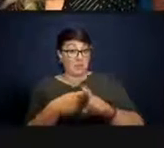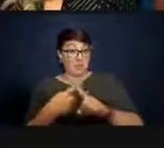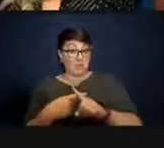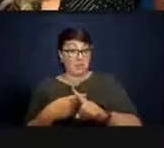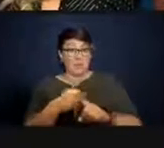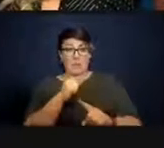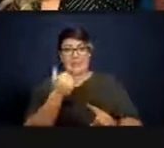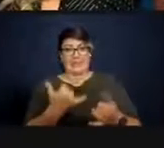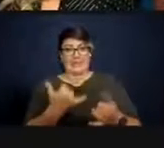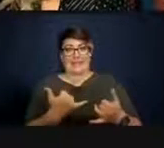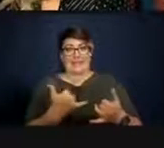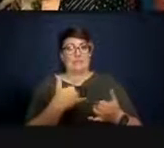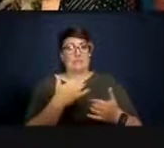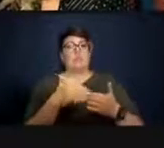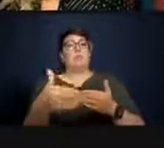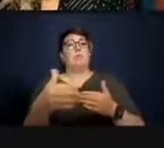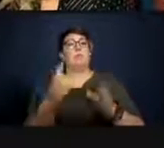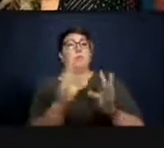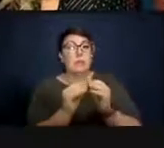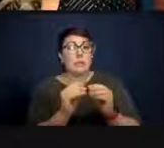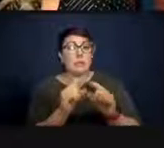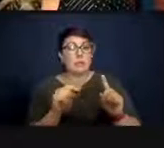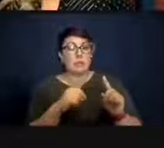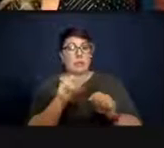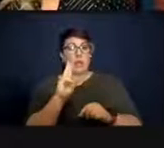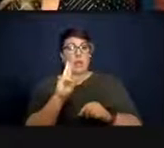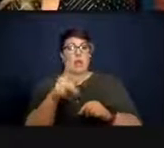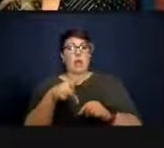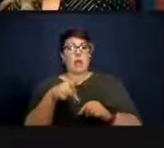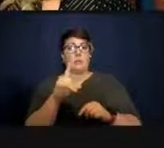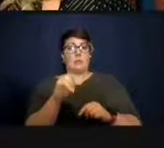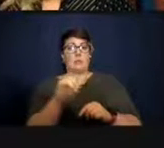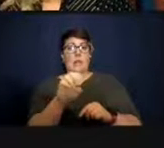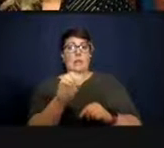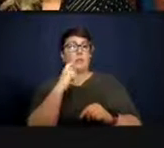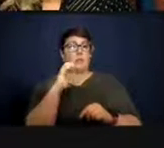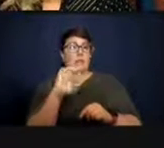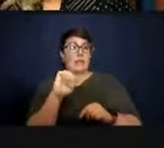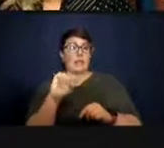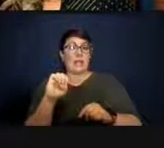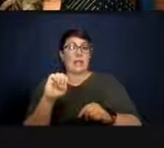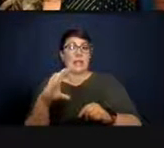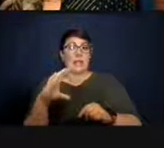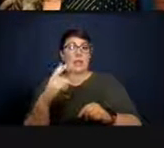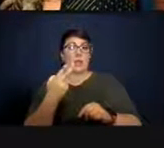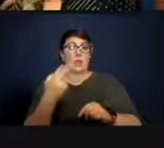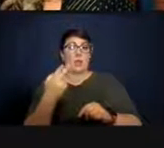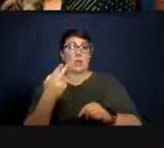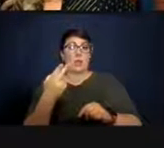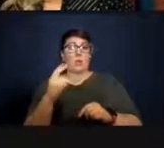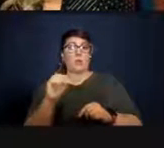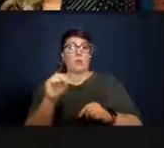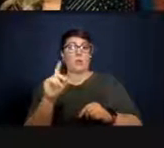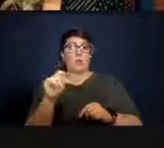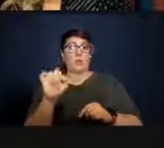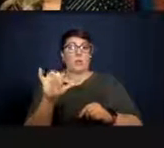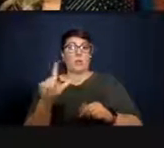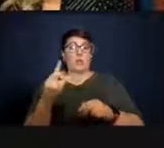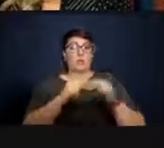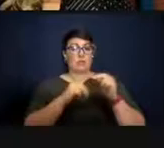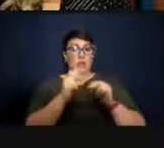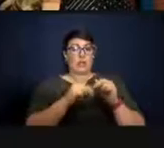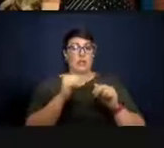الأخرى التي نقوم بها إذا كان بإمكاننا أن نقوم ونعطي تحديث